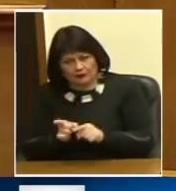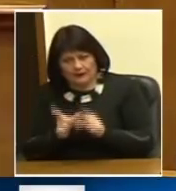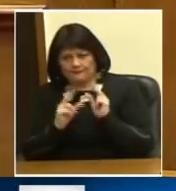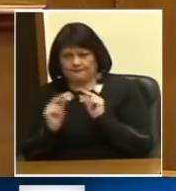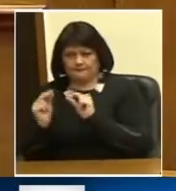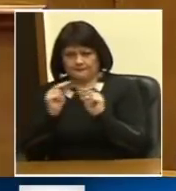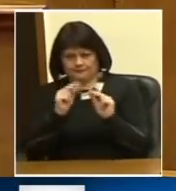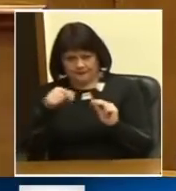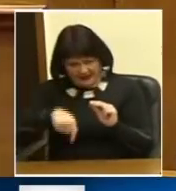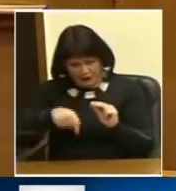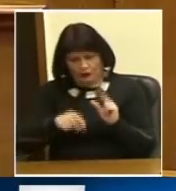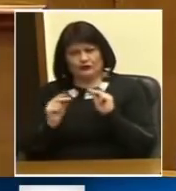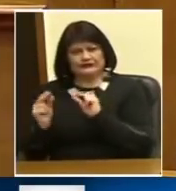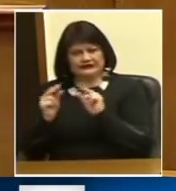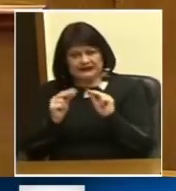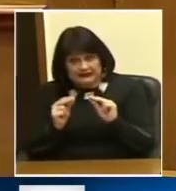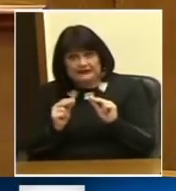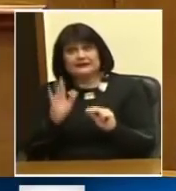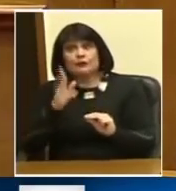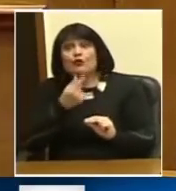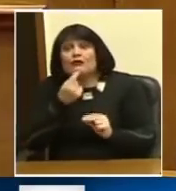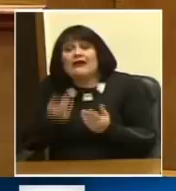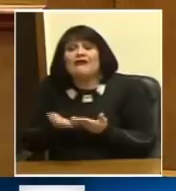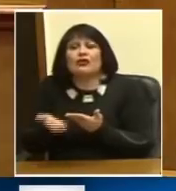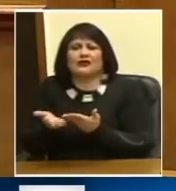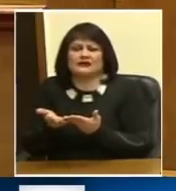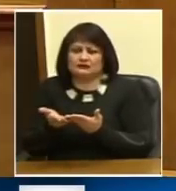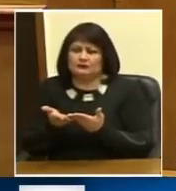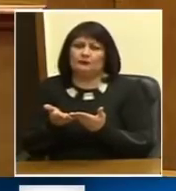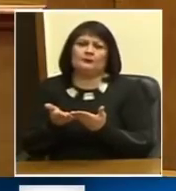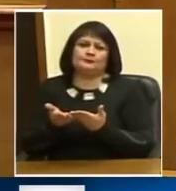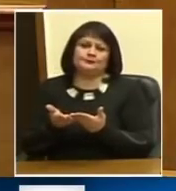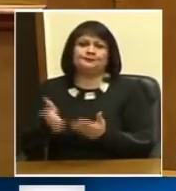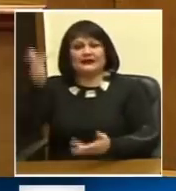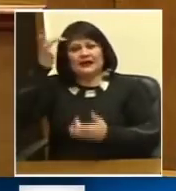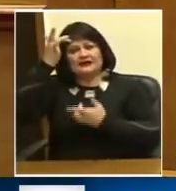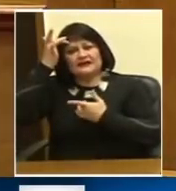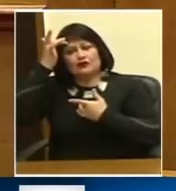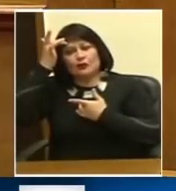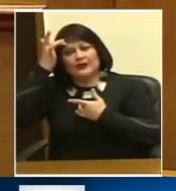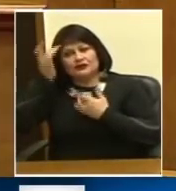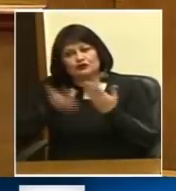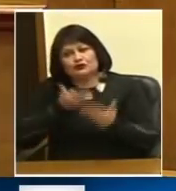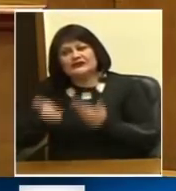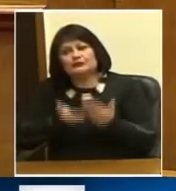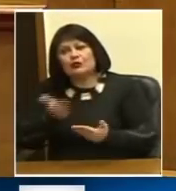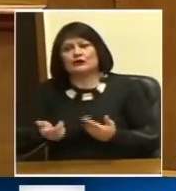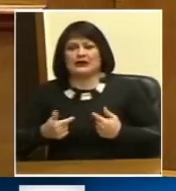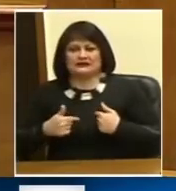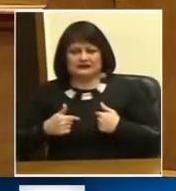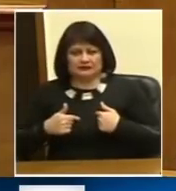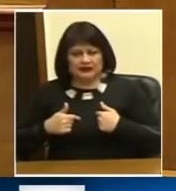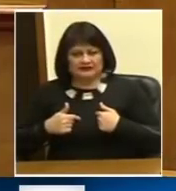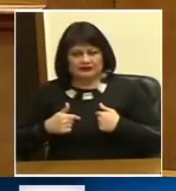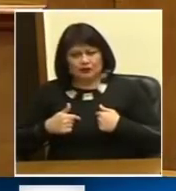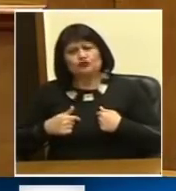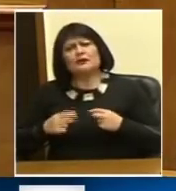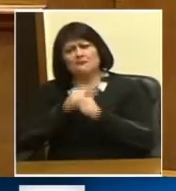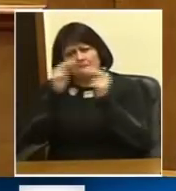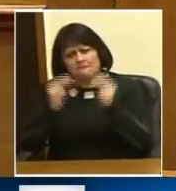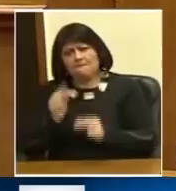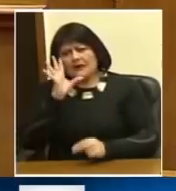γίνονται μέσα εδώ θα διευκολύνουν τη συνειδητοποίηση αυτών των προτάσεων που έχουμε κάνει, ώστε